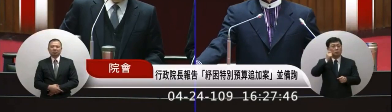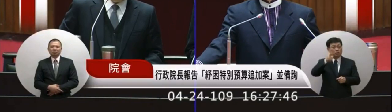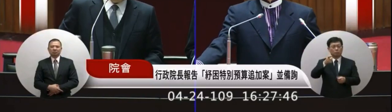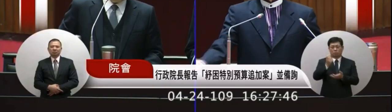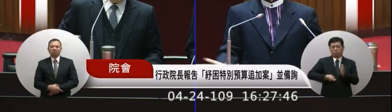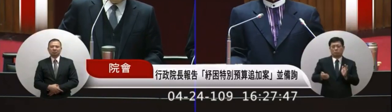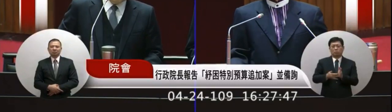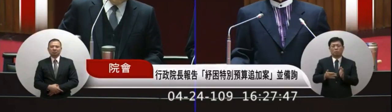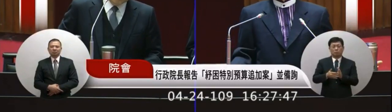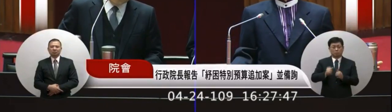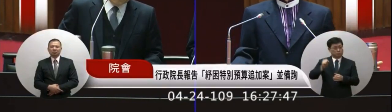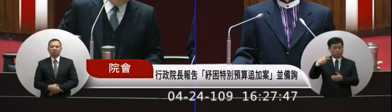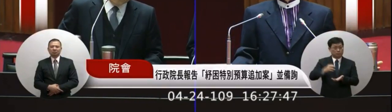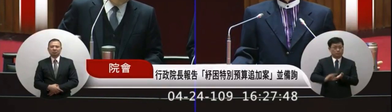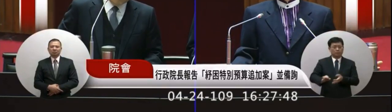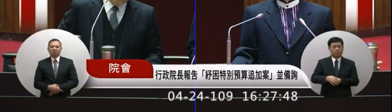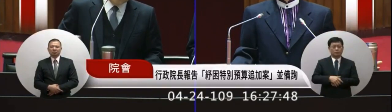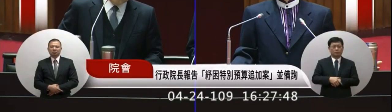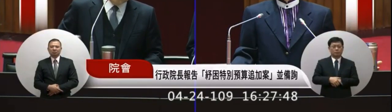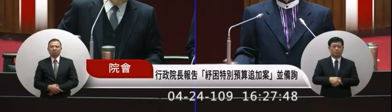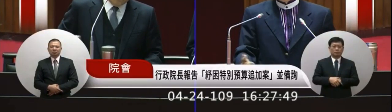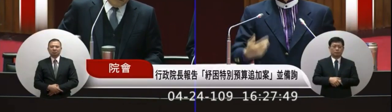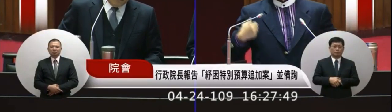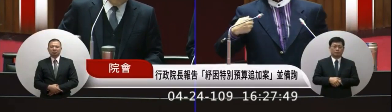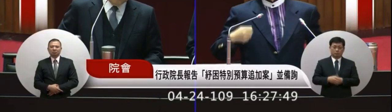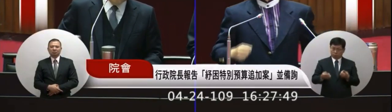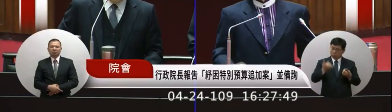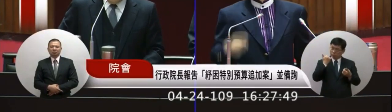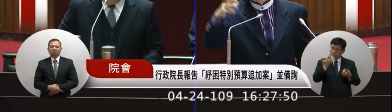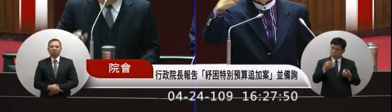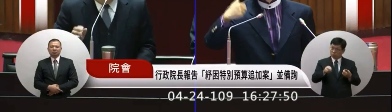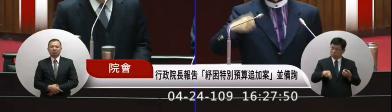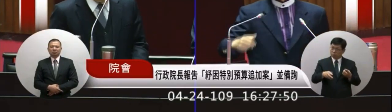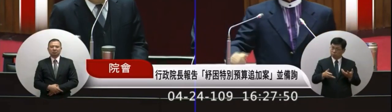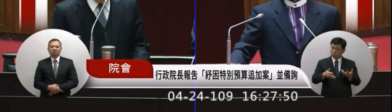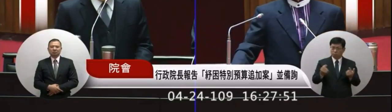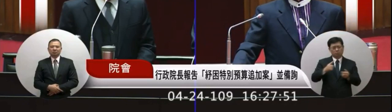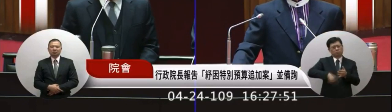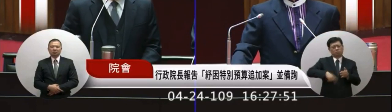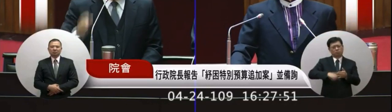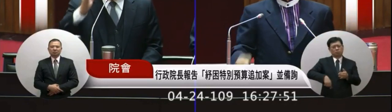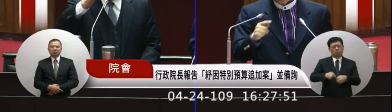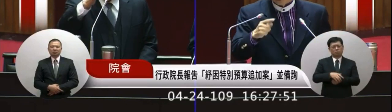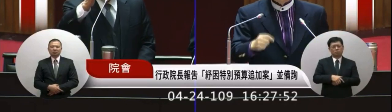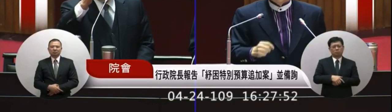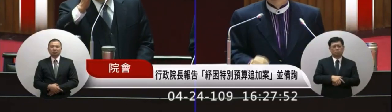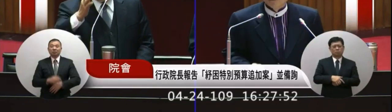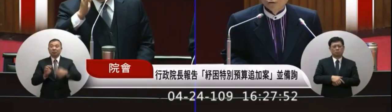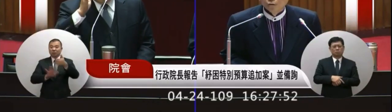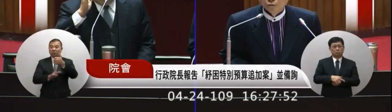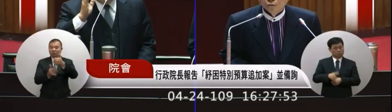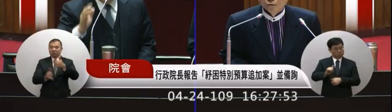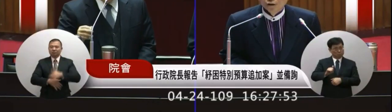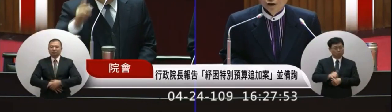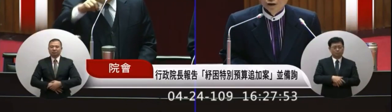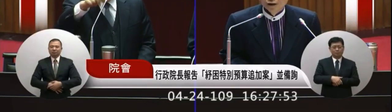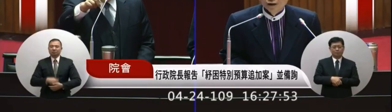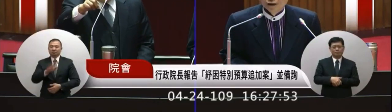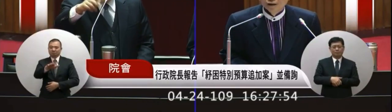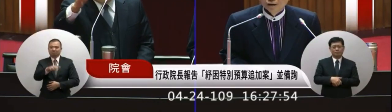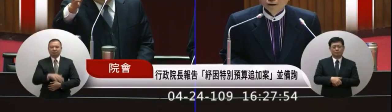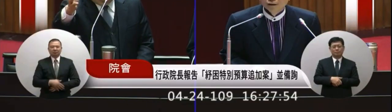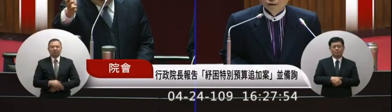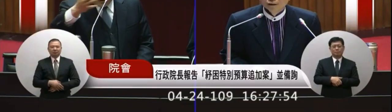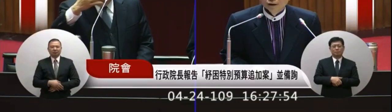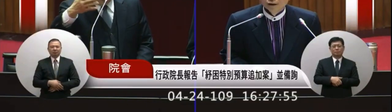了，不能够再用了。一查你，第二天就简单了呢。 委员， 别拜了。 委员，